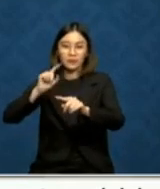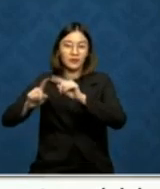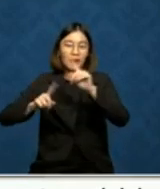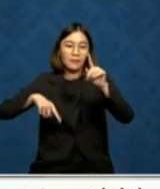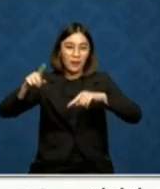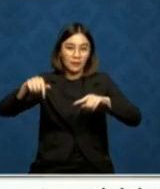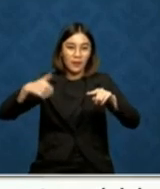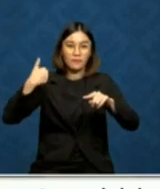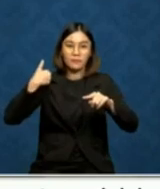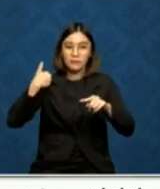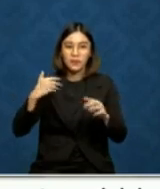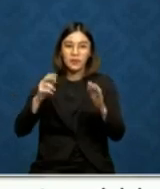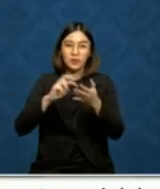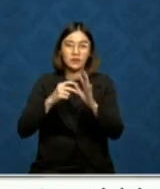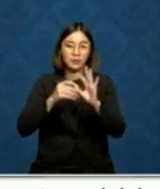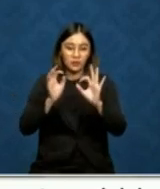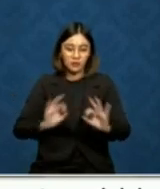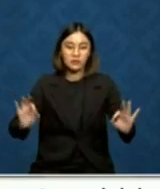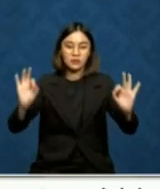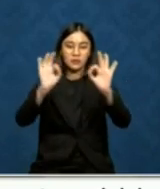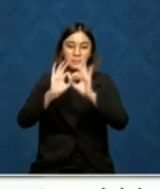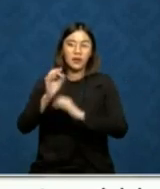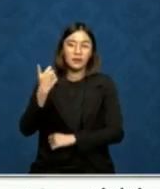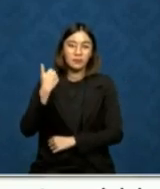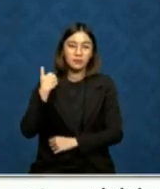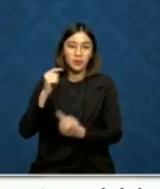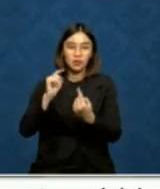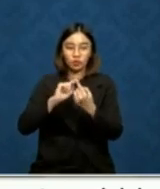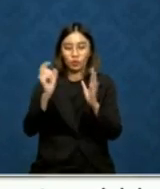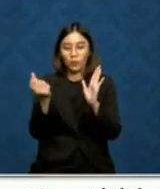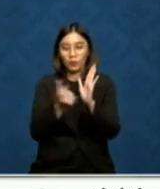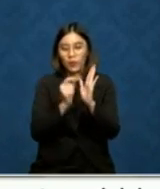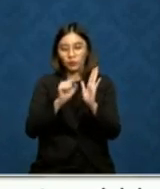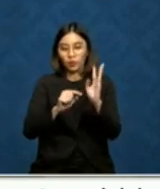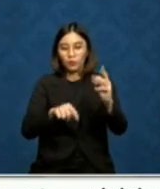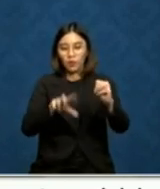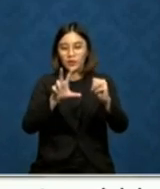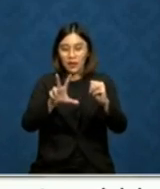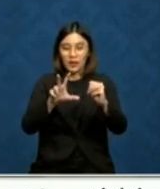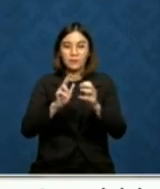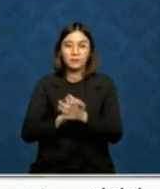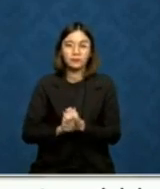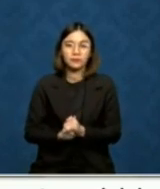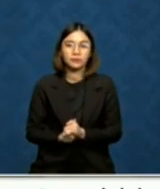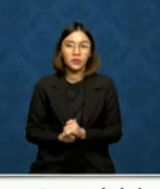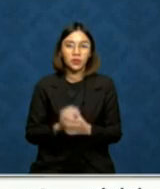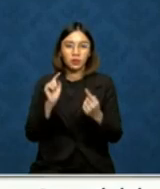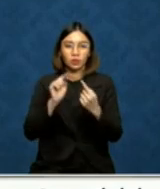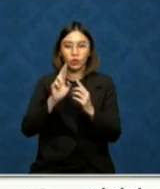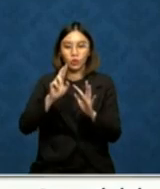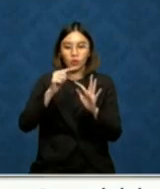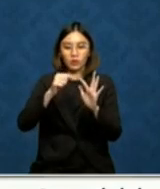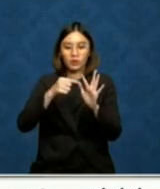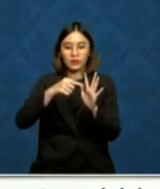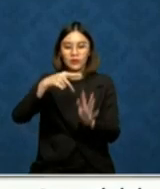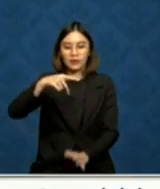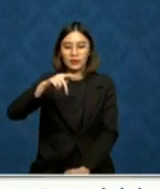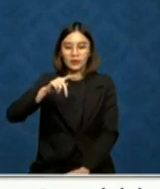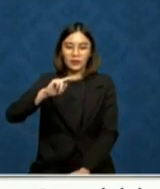หลายเป็นสิ่งที่จำเป็นซึ่งได้ระบุในมาตรา3ในร่างพระราชบัญญัติ